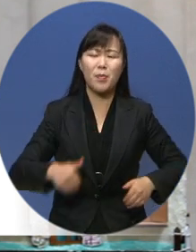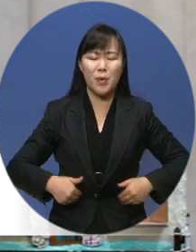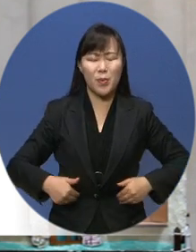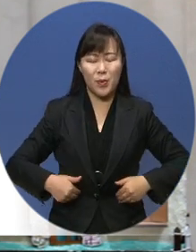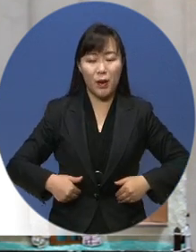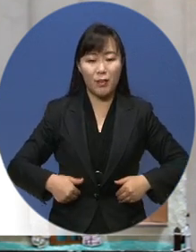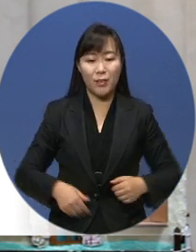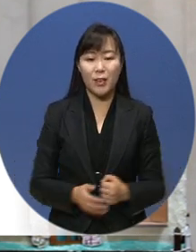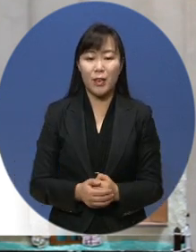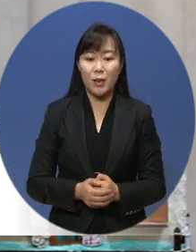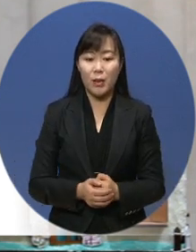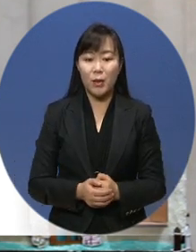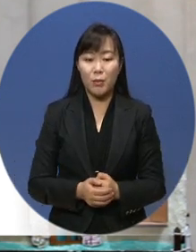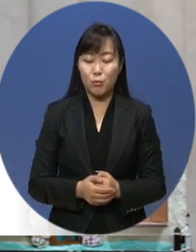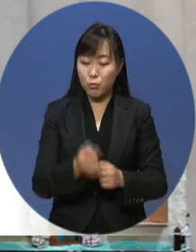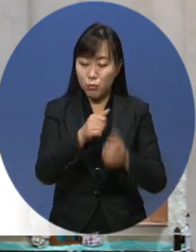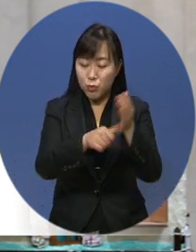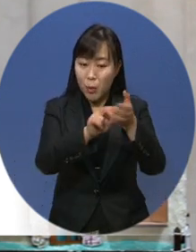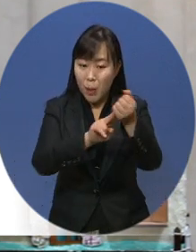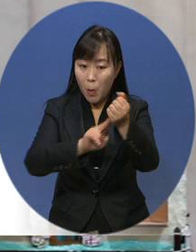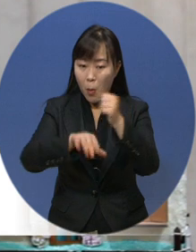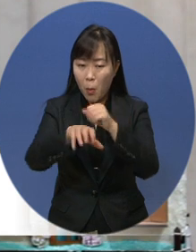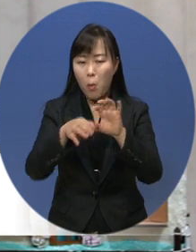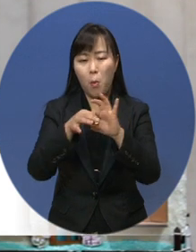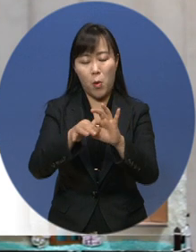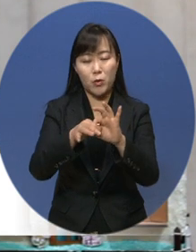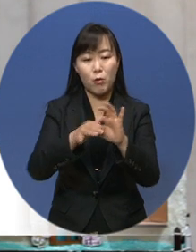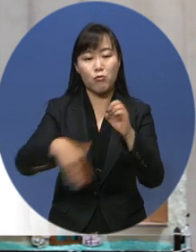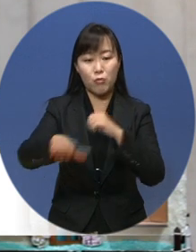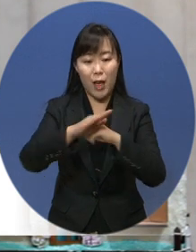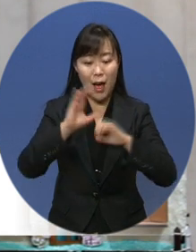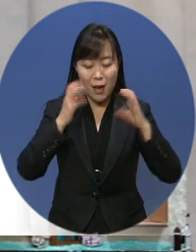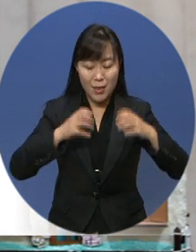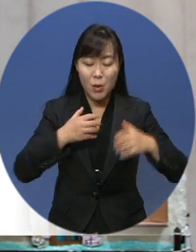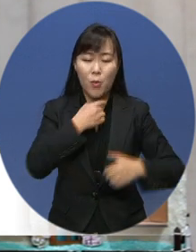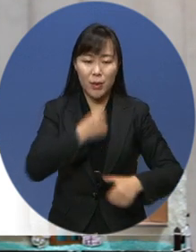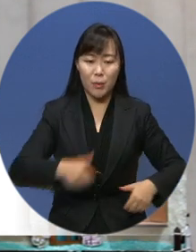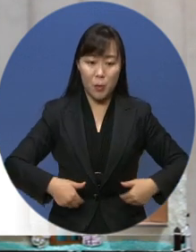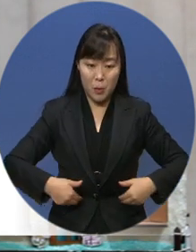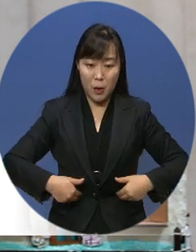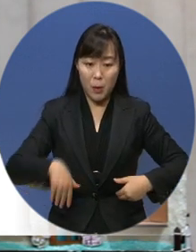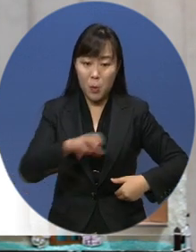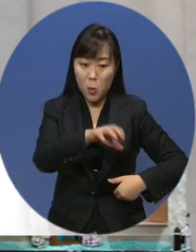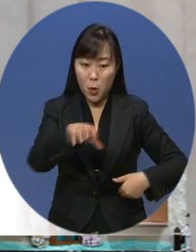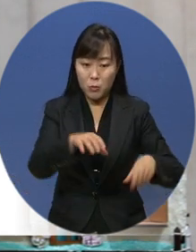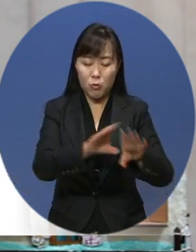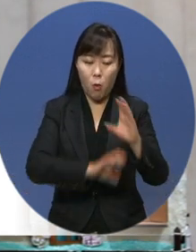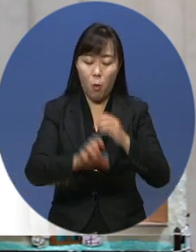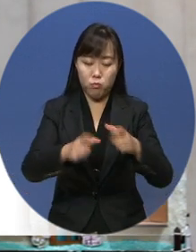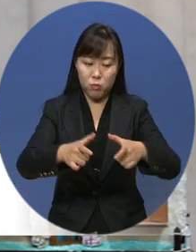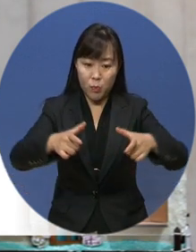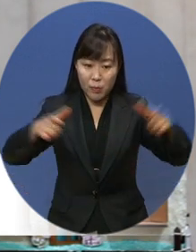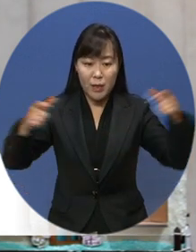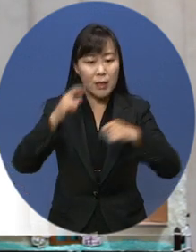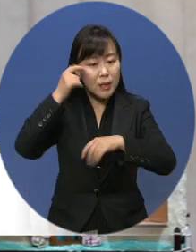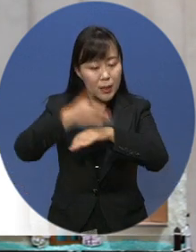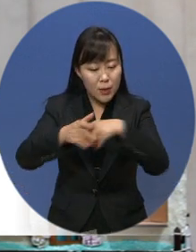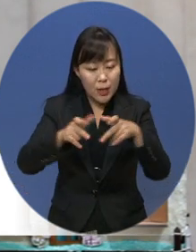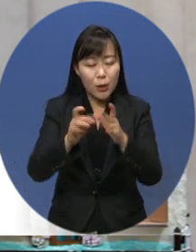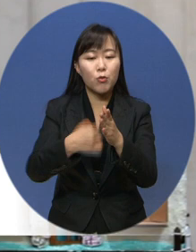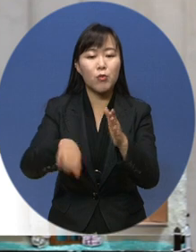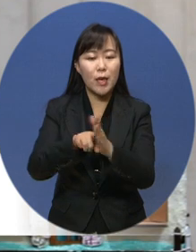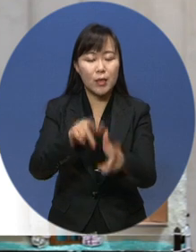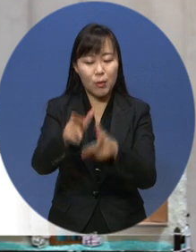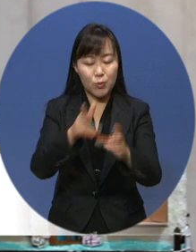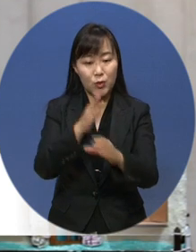곳입니다 그래서 바자회를 통해서 우리 아이들에게 필요한 공간을 더 넓혀 주기도 하고 주 대장의 를 위한 사업을 하고 있기